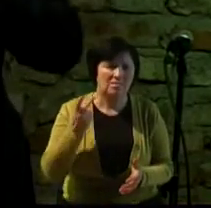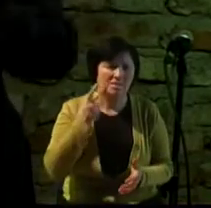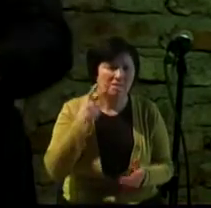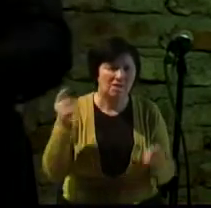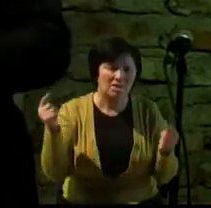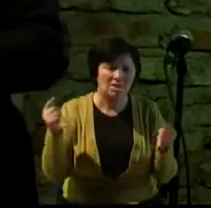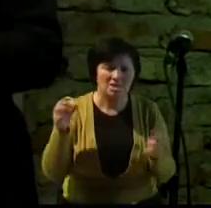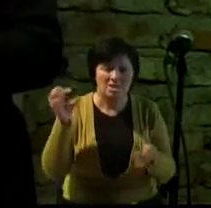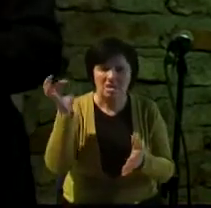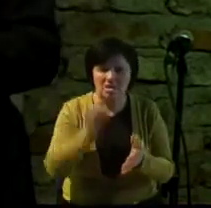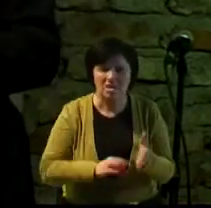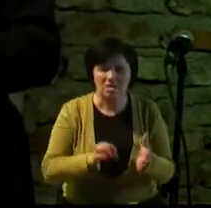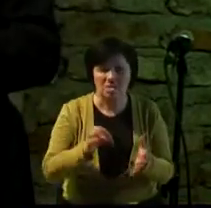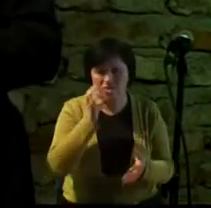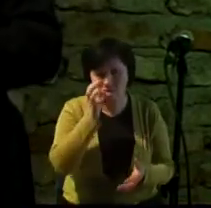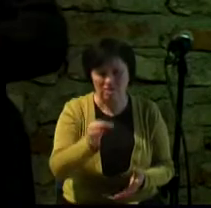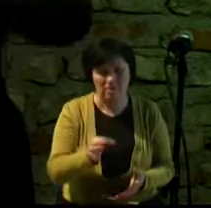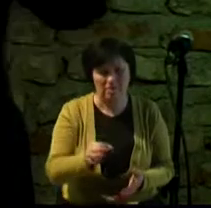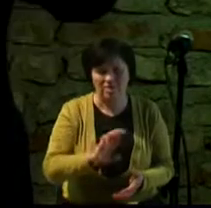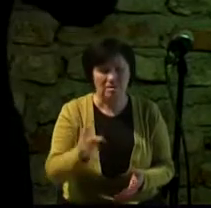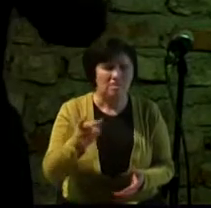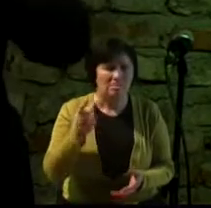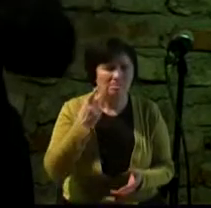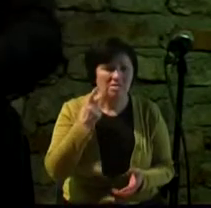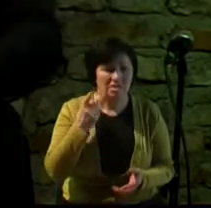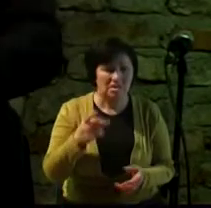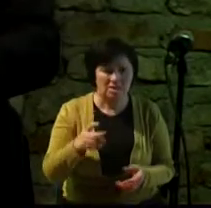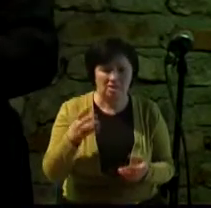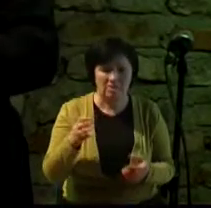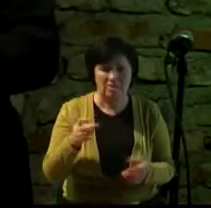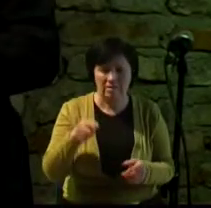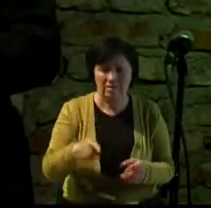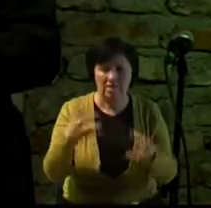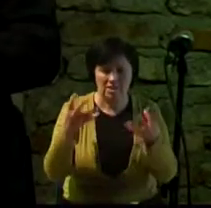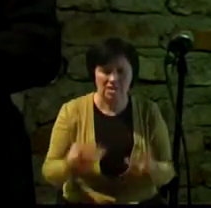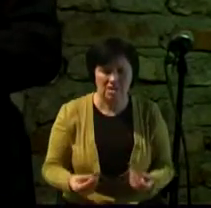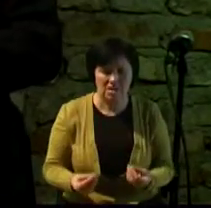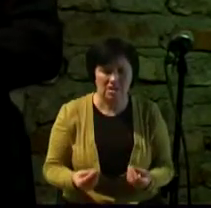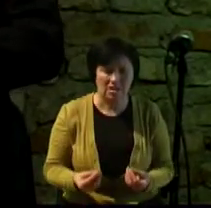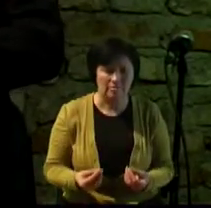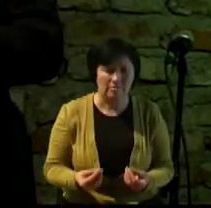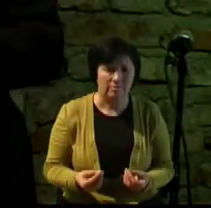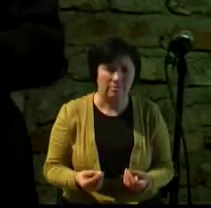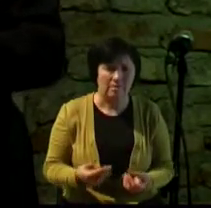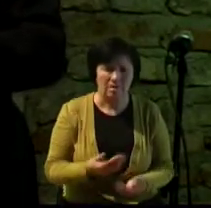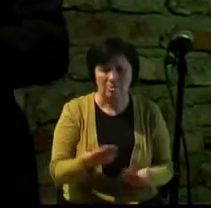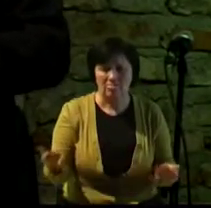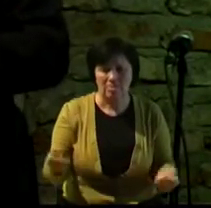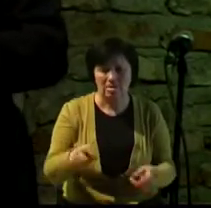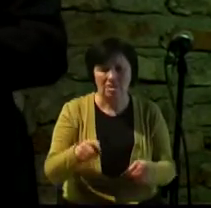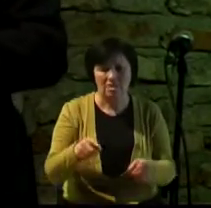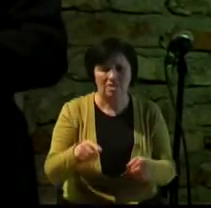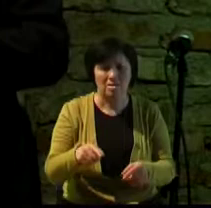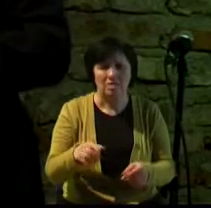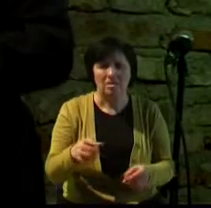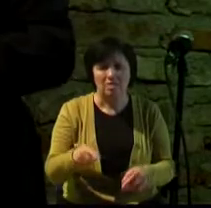здесь. Он присутствует на этом месте, здесь и сейчас, как добрый пастырь, как